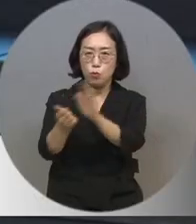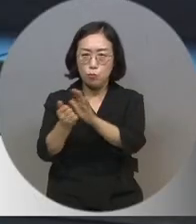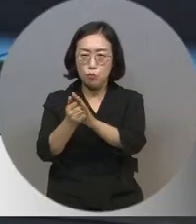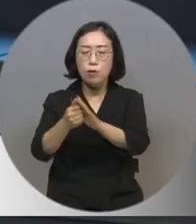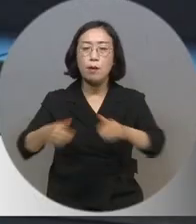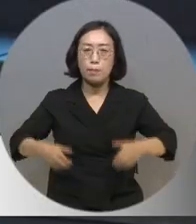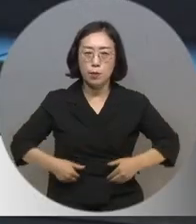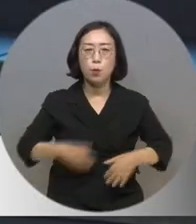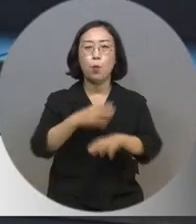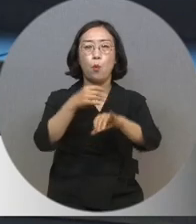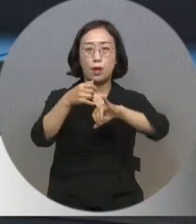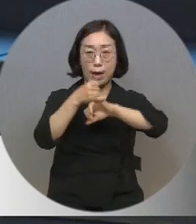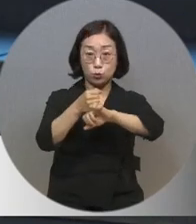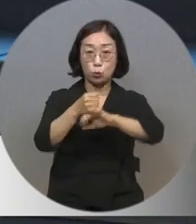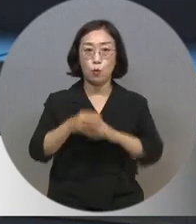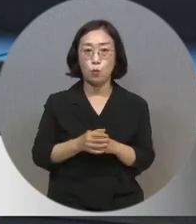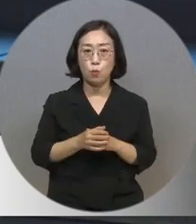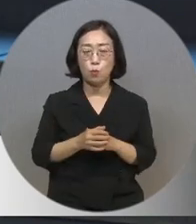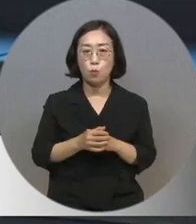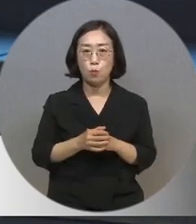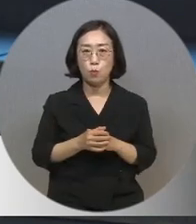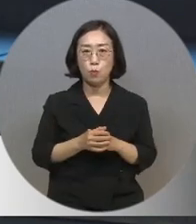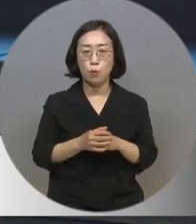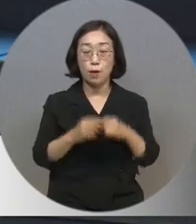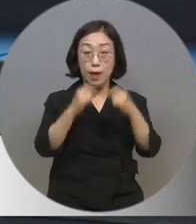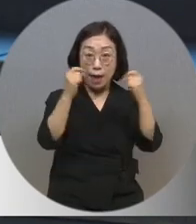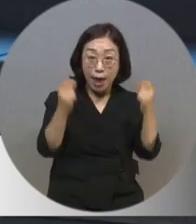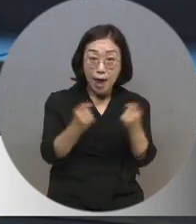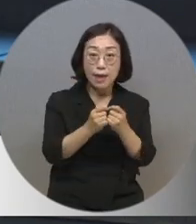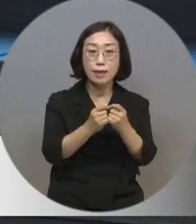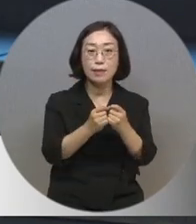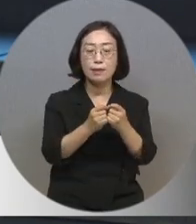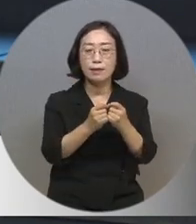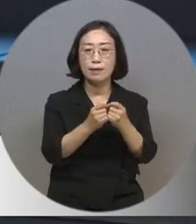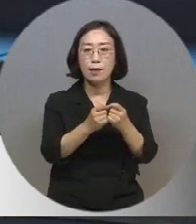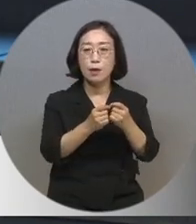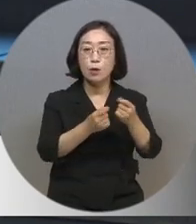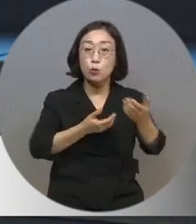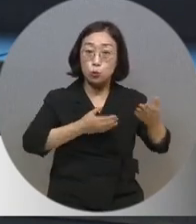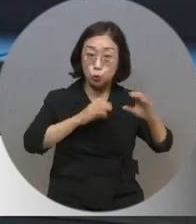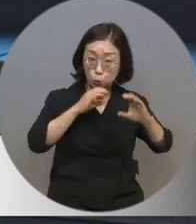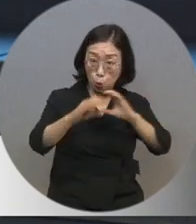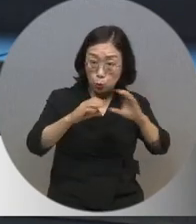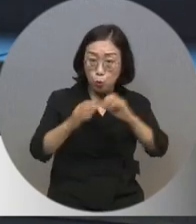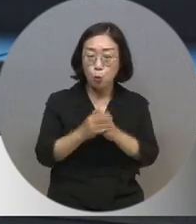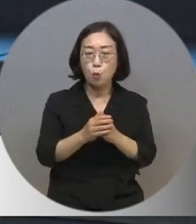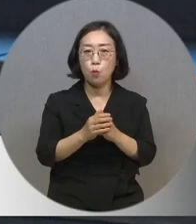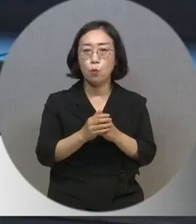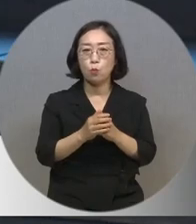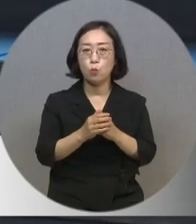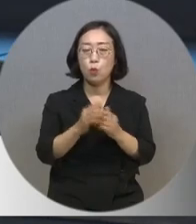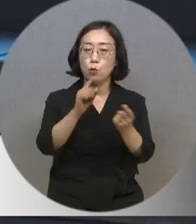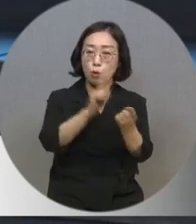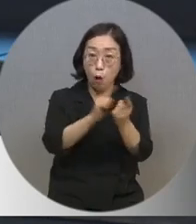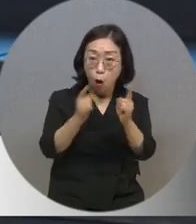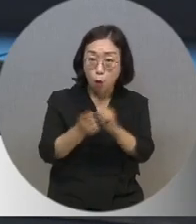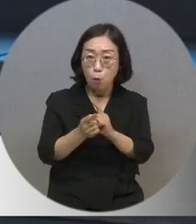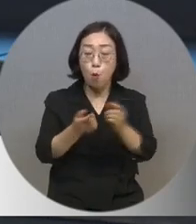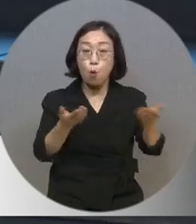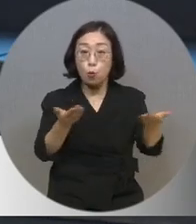민간 차원에서의 서로 이제 소통과 교류 그리고 같이 협력하는 그러한 그